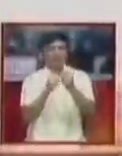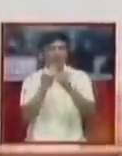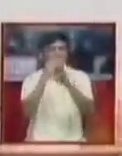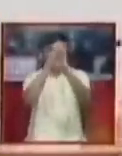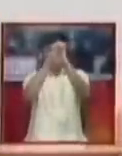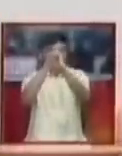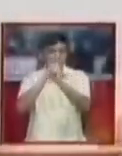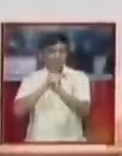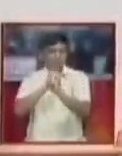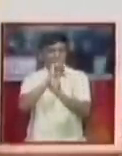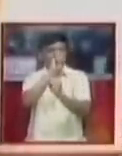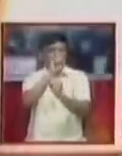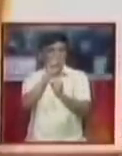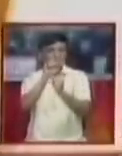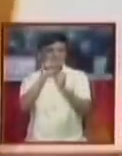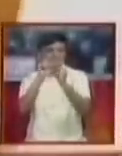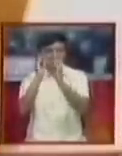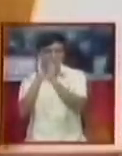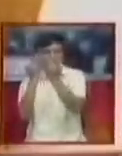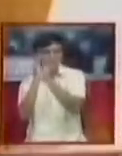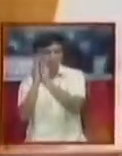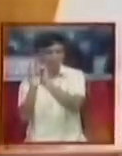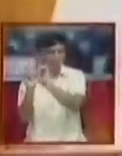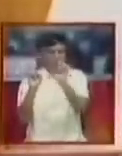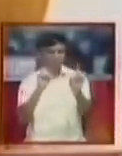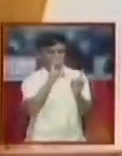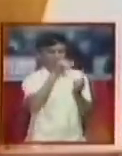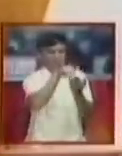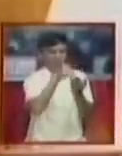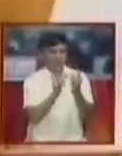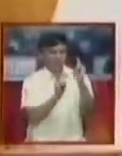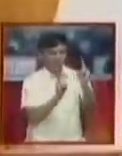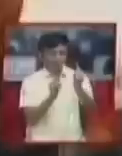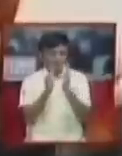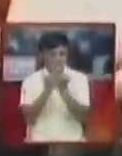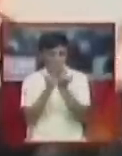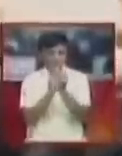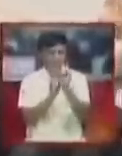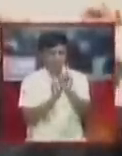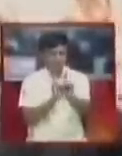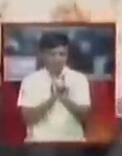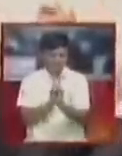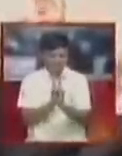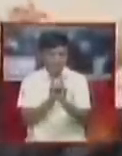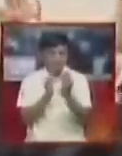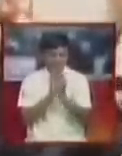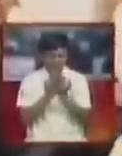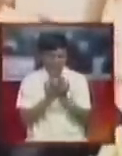wakas ang 1:1 ratio ng aklat sa mag-aaral.